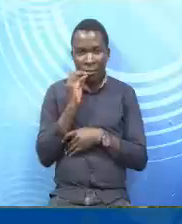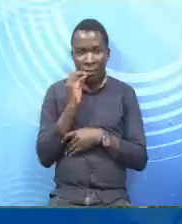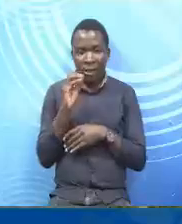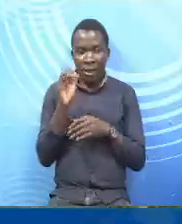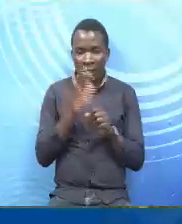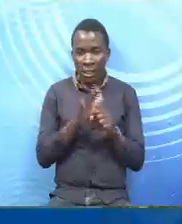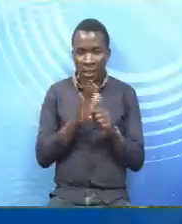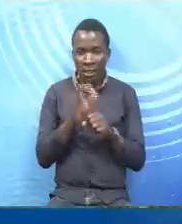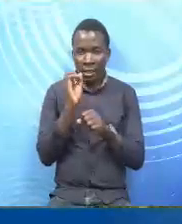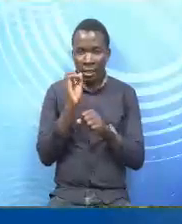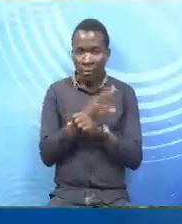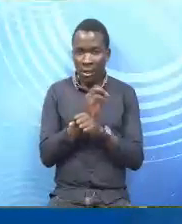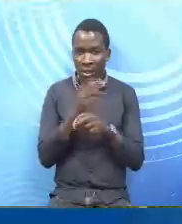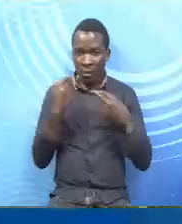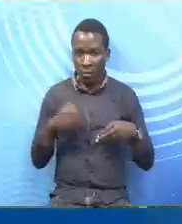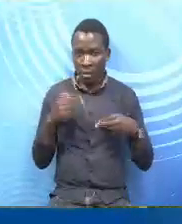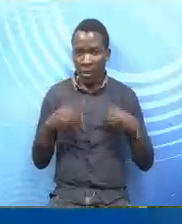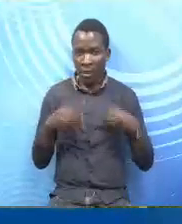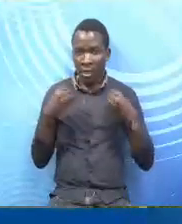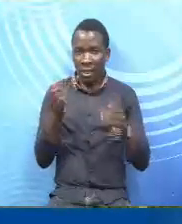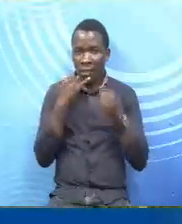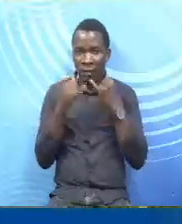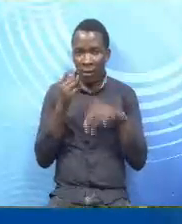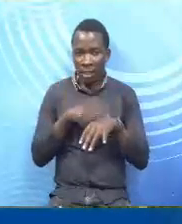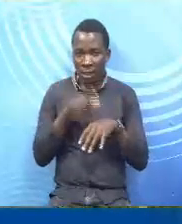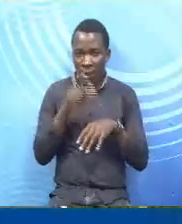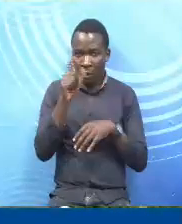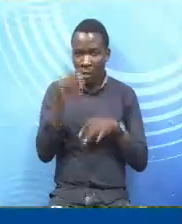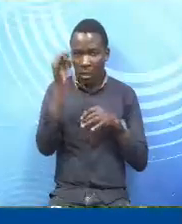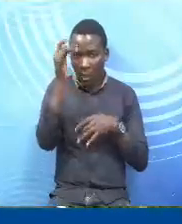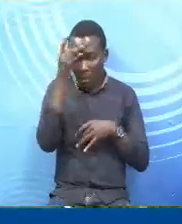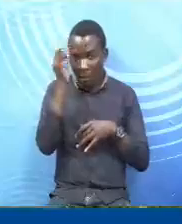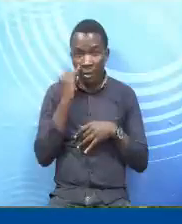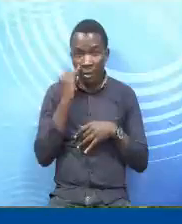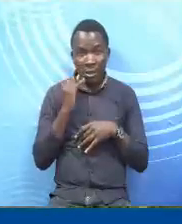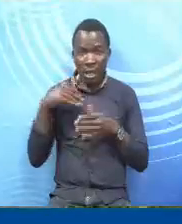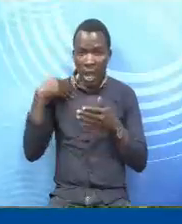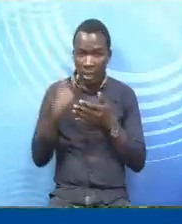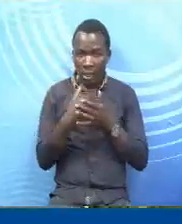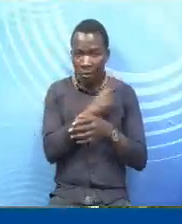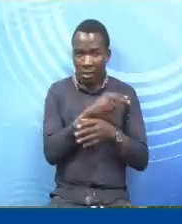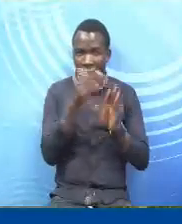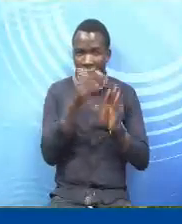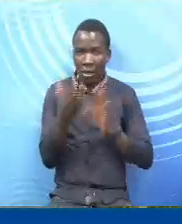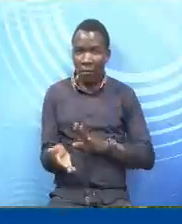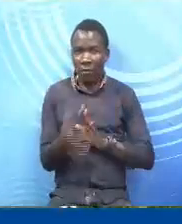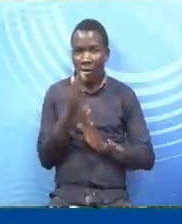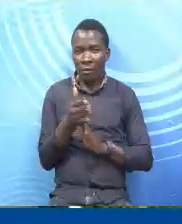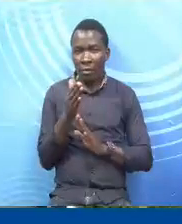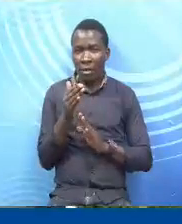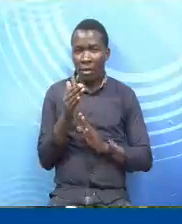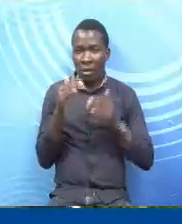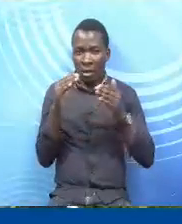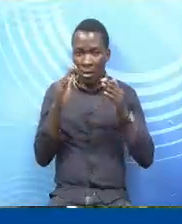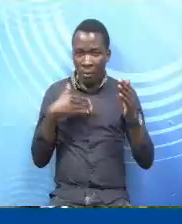cyane ko umujyanama w'ubuzima atanga amakuru umuntu yamaze kuremba yagezwe ku bitaro agahita apfa umwuka wabaye muke. Dukorana inama